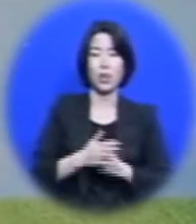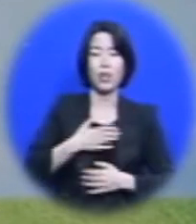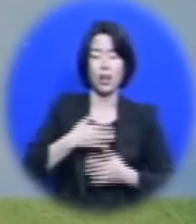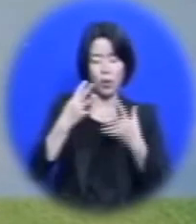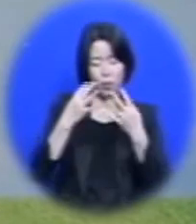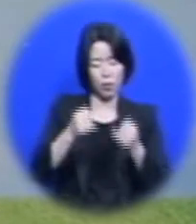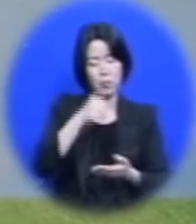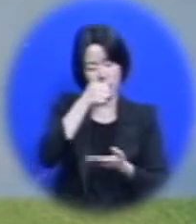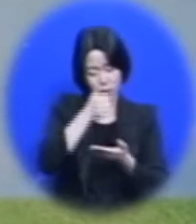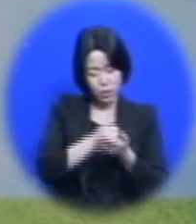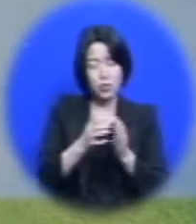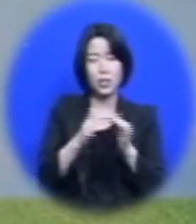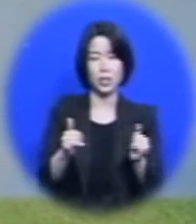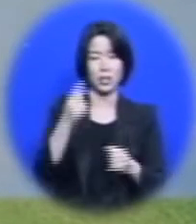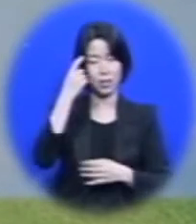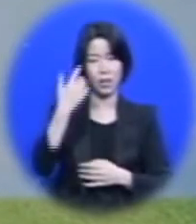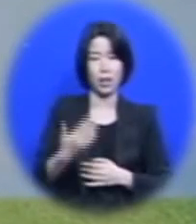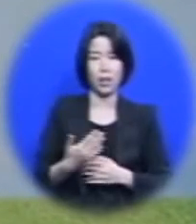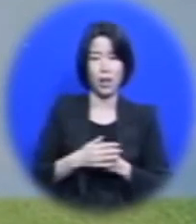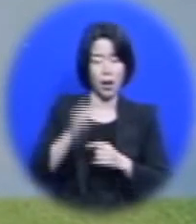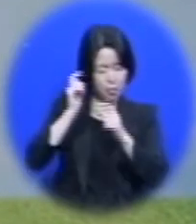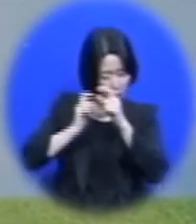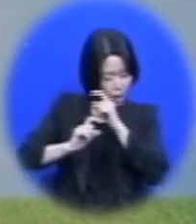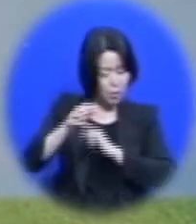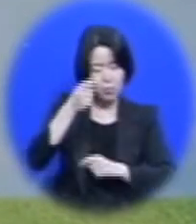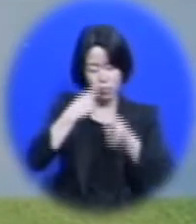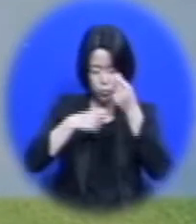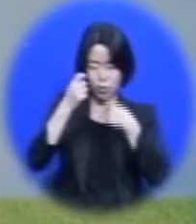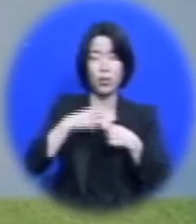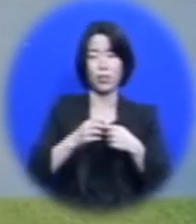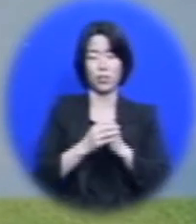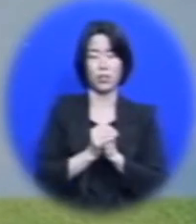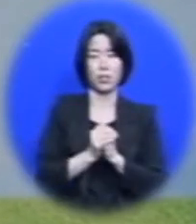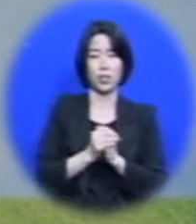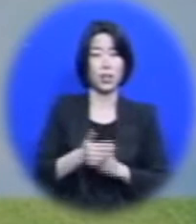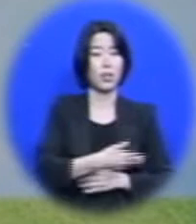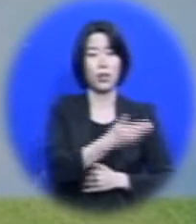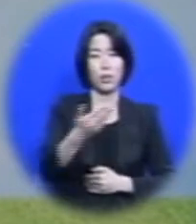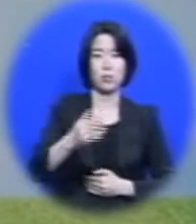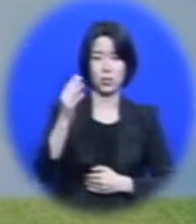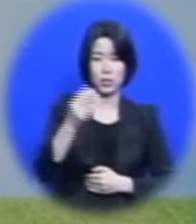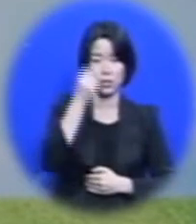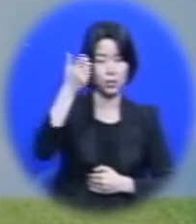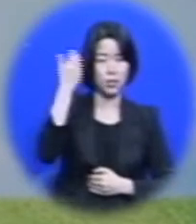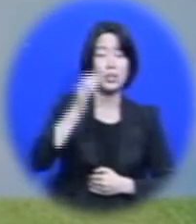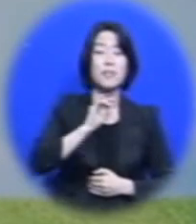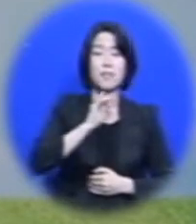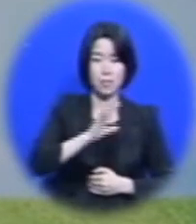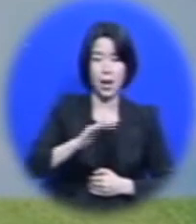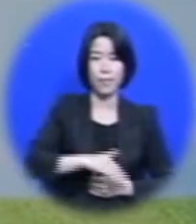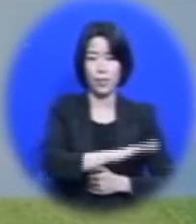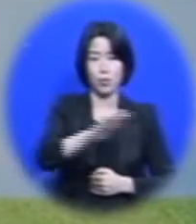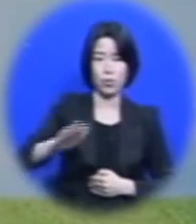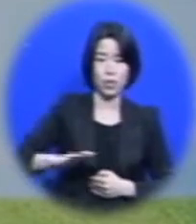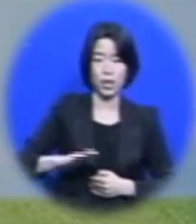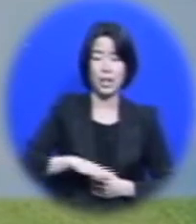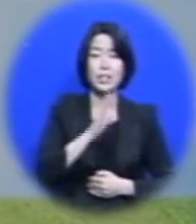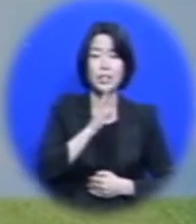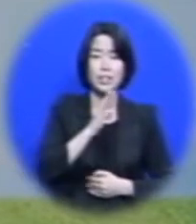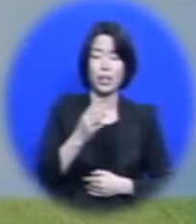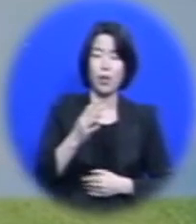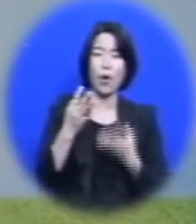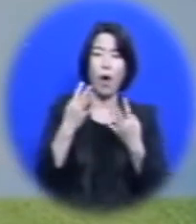죄인인가. 밤새도록 울었습니다. 여러분, 성령님께서만 우리가 실제로